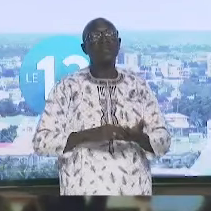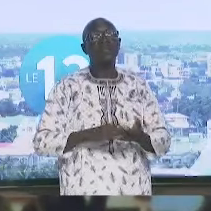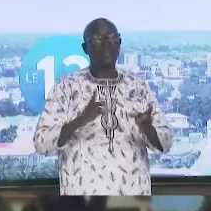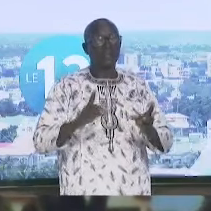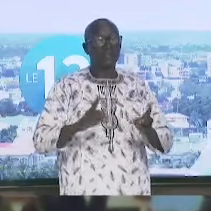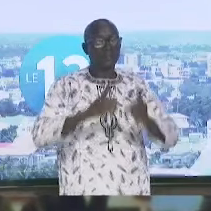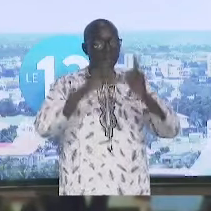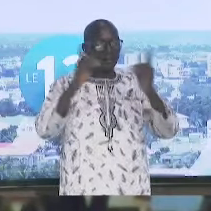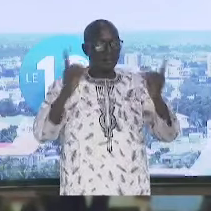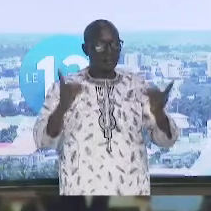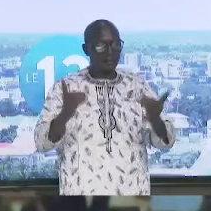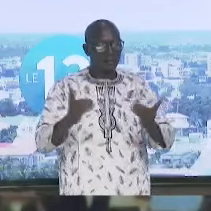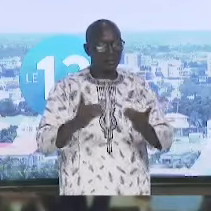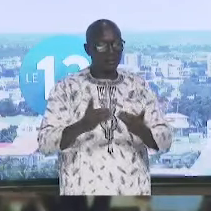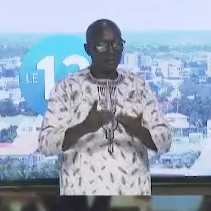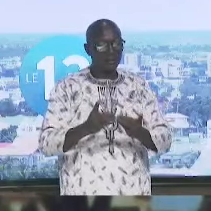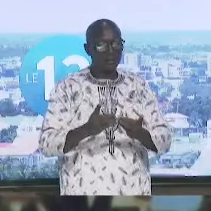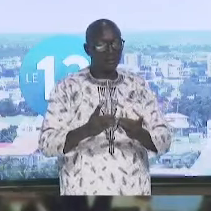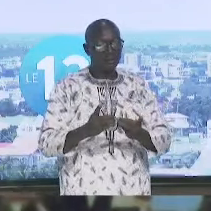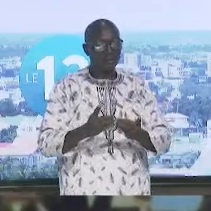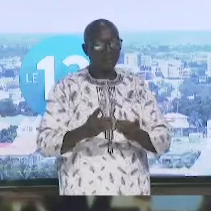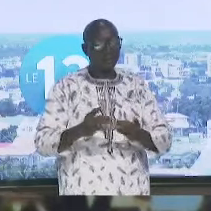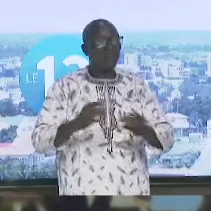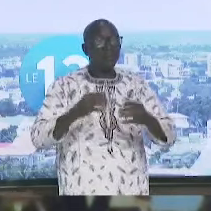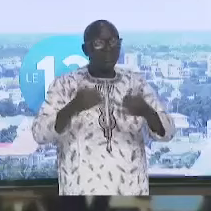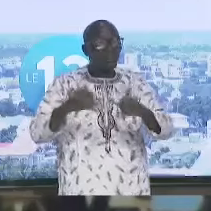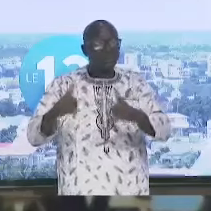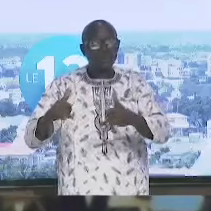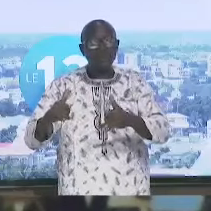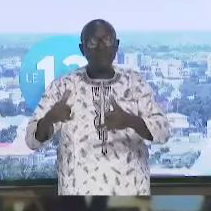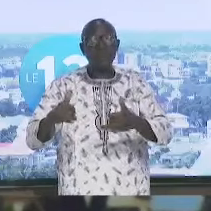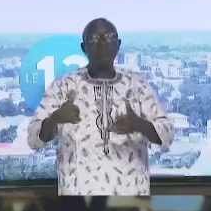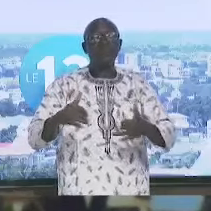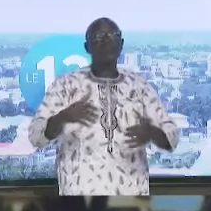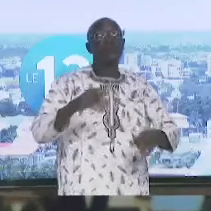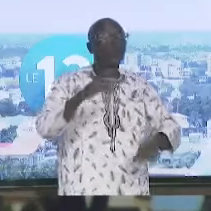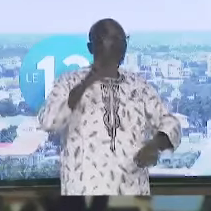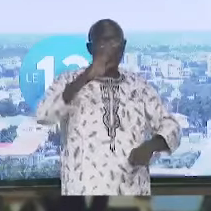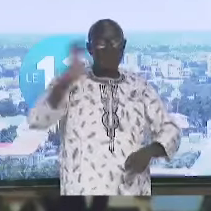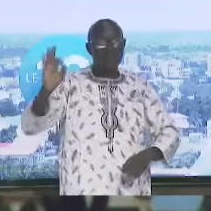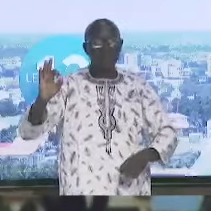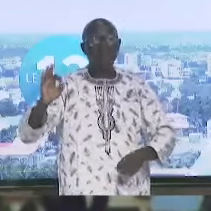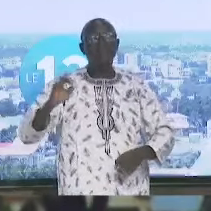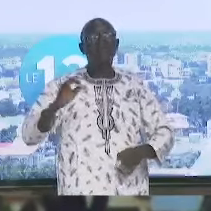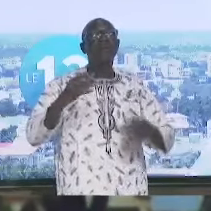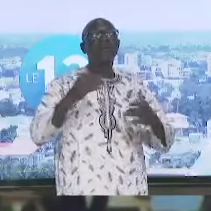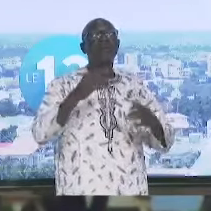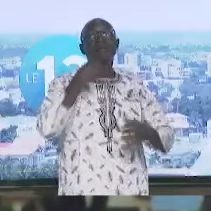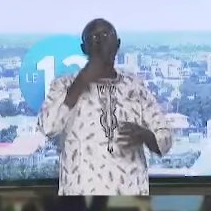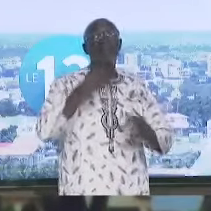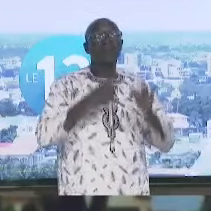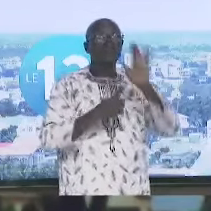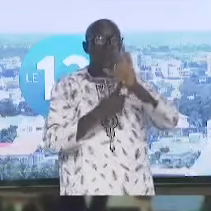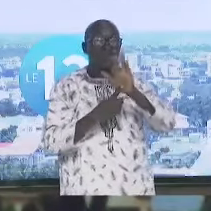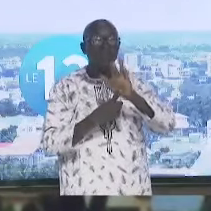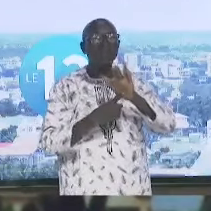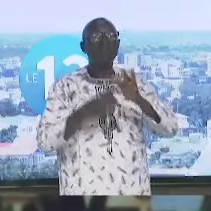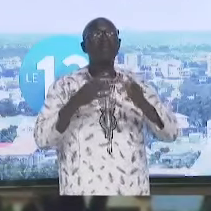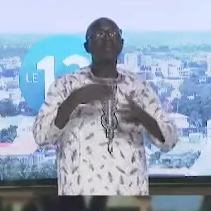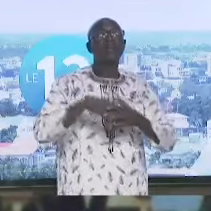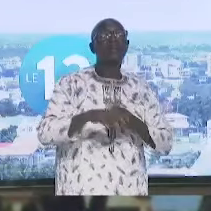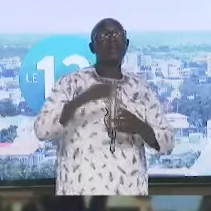discipline pentathlon et de son évolution au Burkina. Suivons ce reportage qui présente le champion dans la discipline